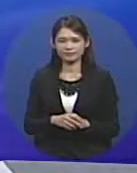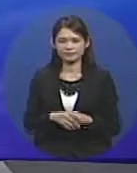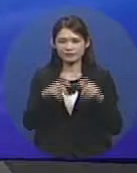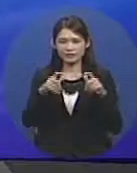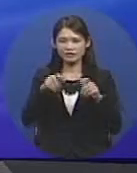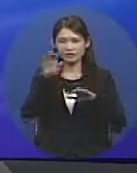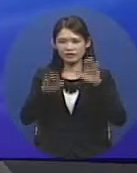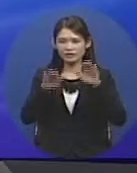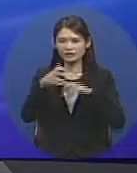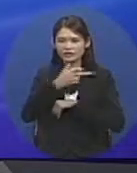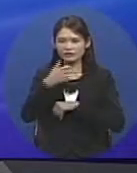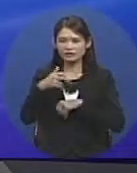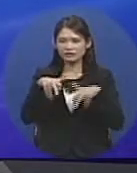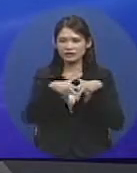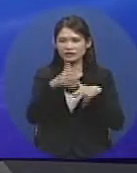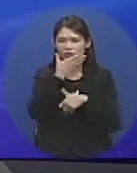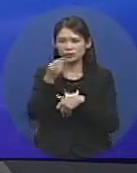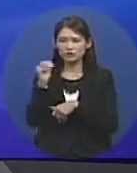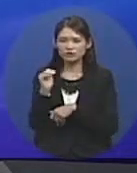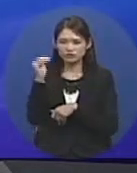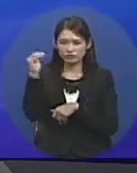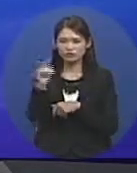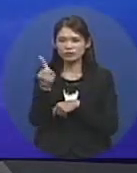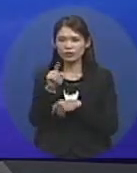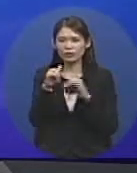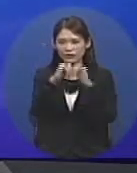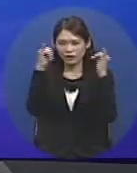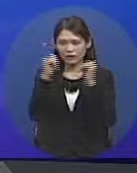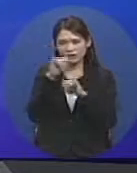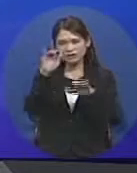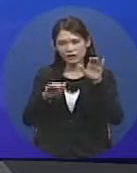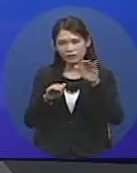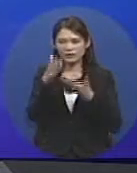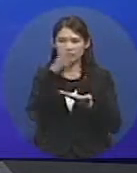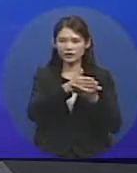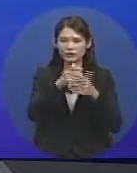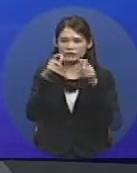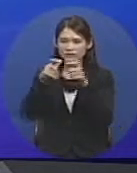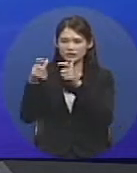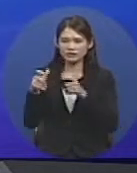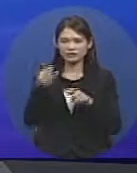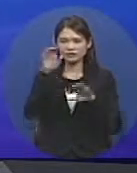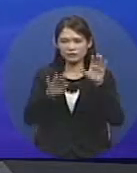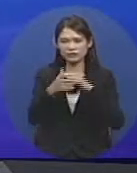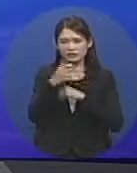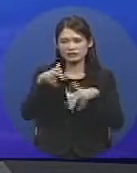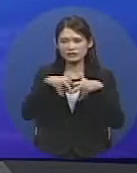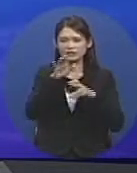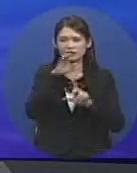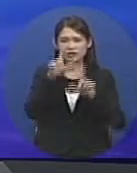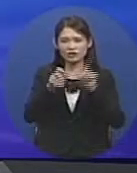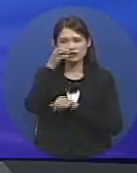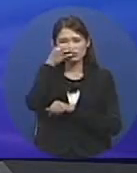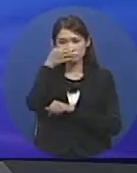지역 간 격차가 벌어지는 장애인 복지 수준은 사회적 차별을 넘어 지역적 차별까지 내몰리고 있는 장애인의 현실을